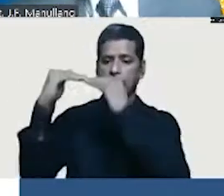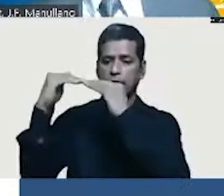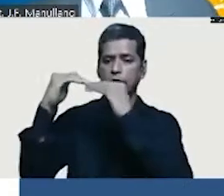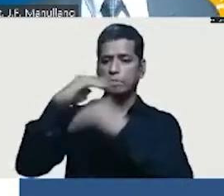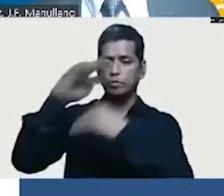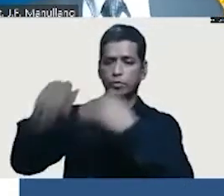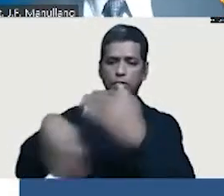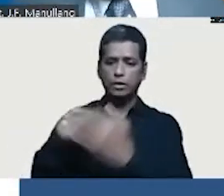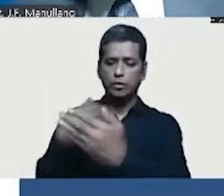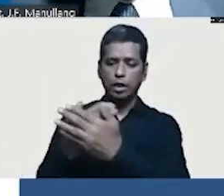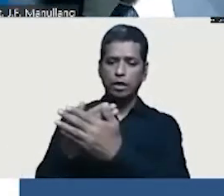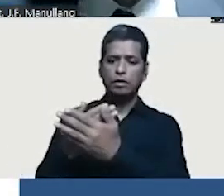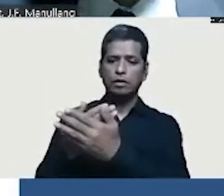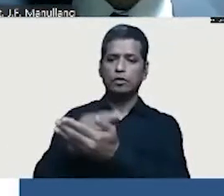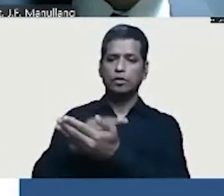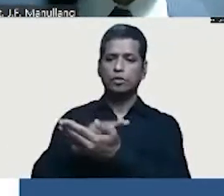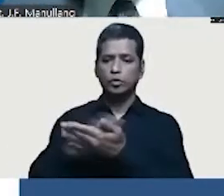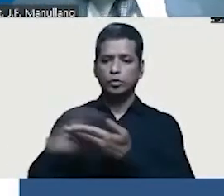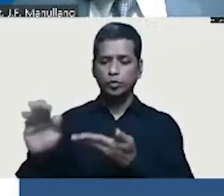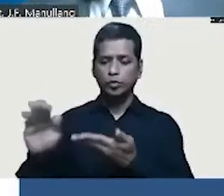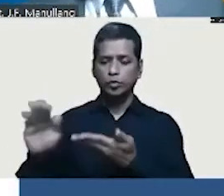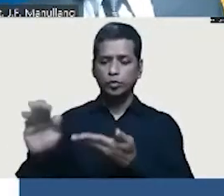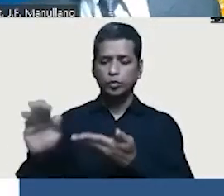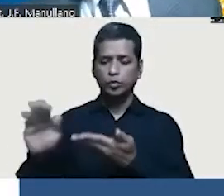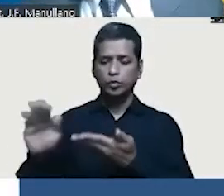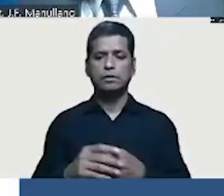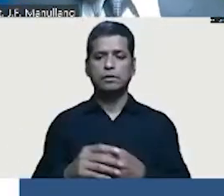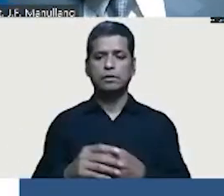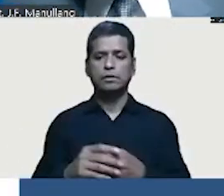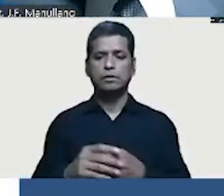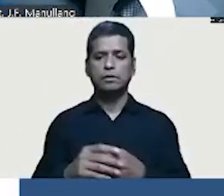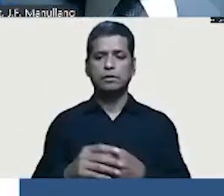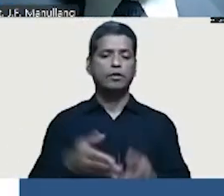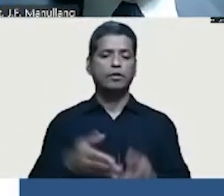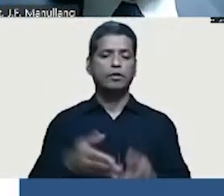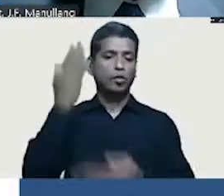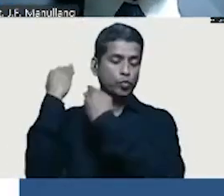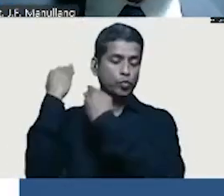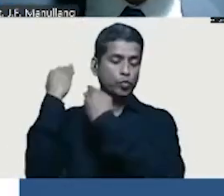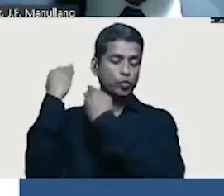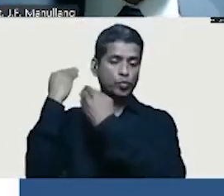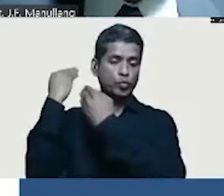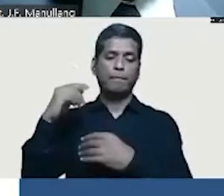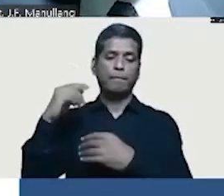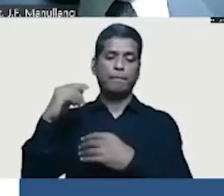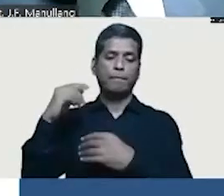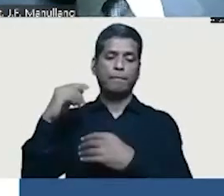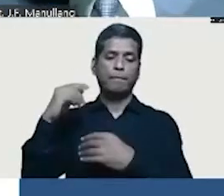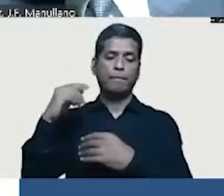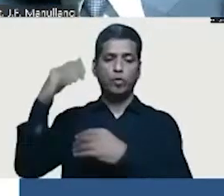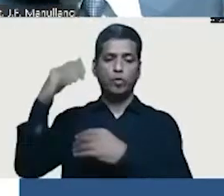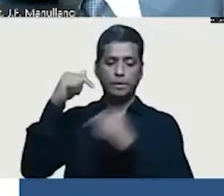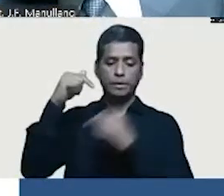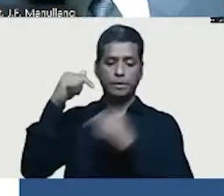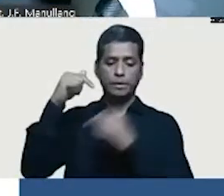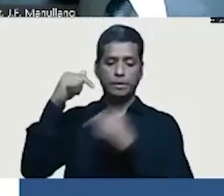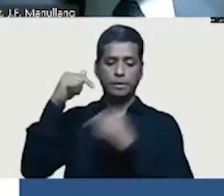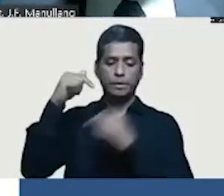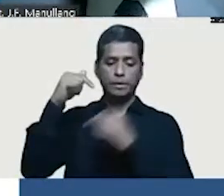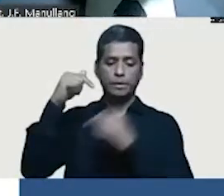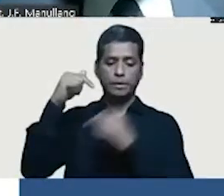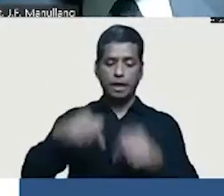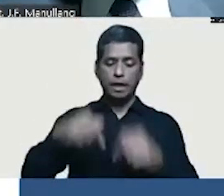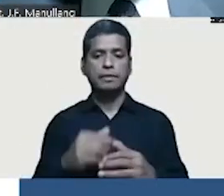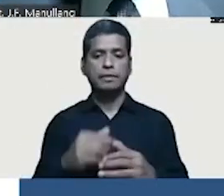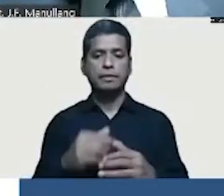suci dan tentunya pada zaman Yesus dan murid-muridnya yang ada baru kita pernah jalama baru nanti belakangan ada kita